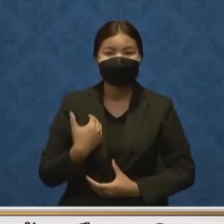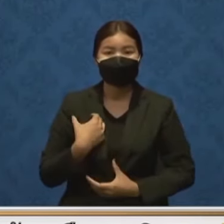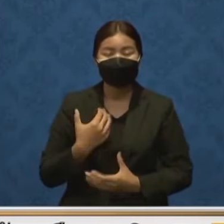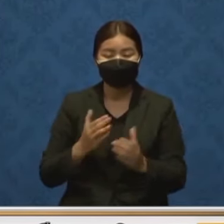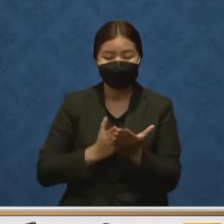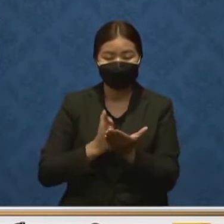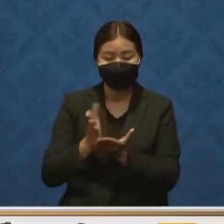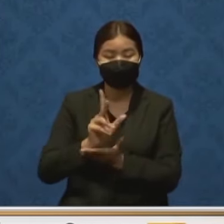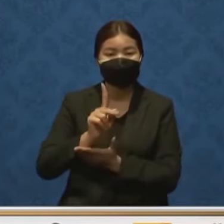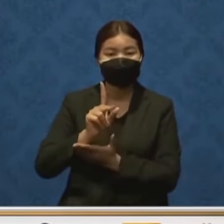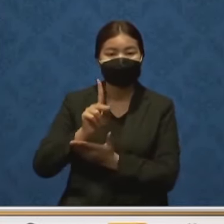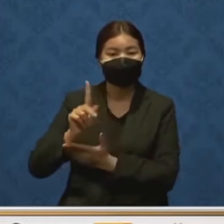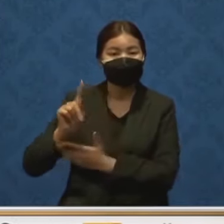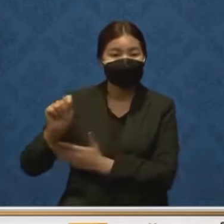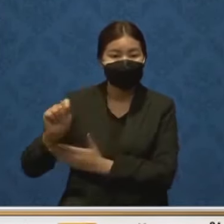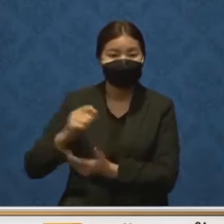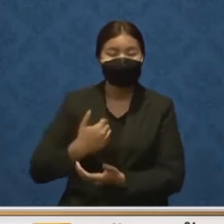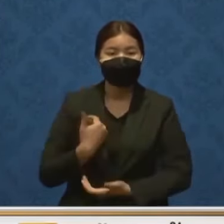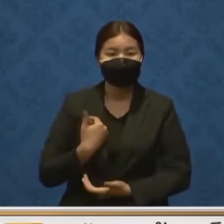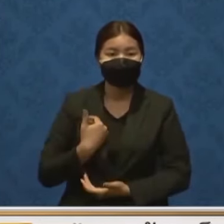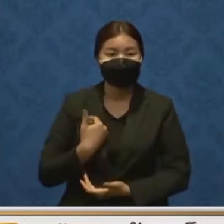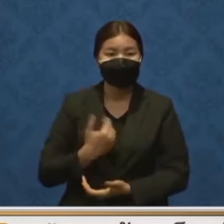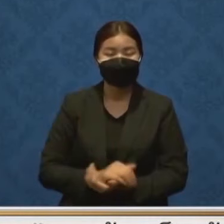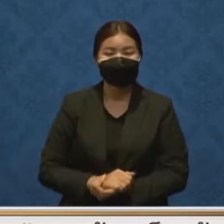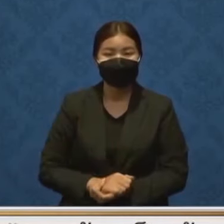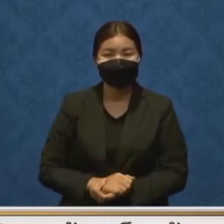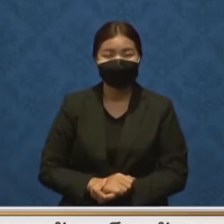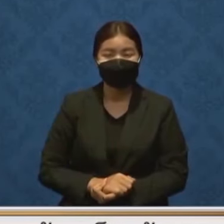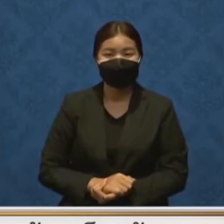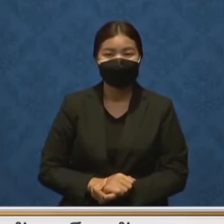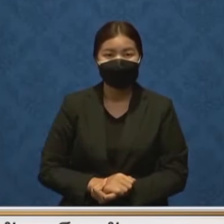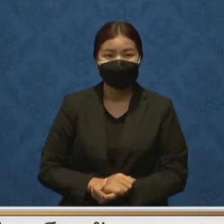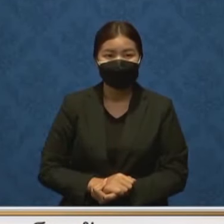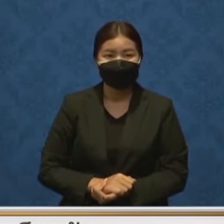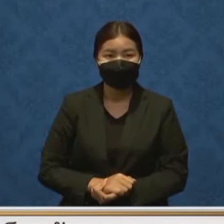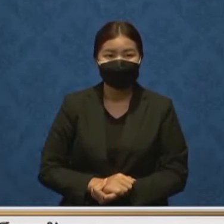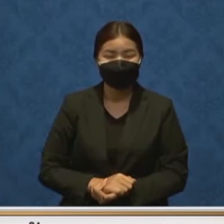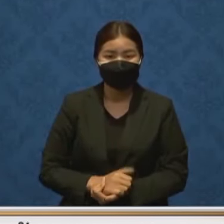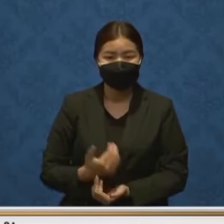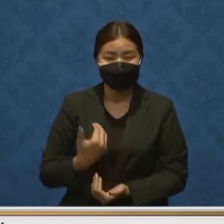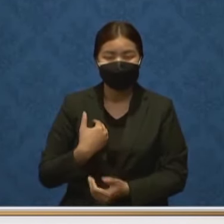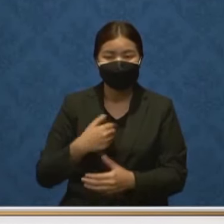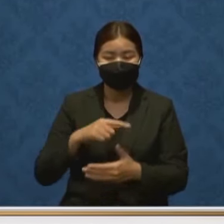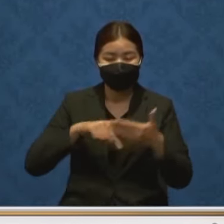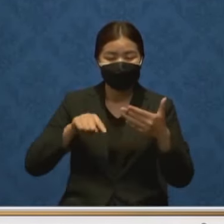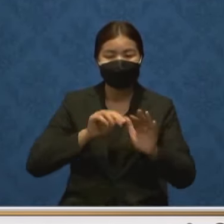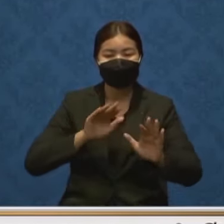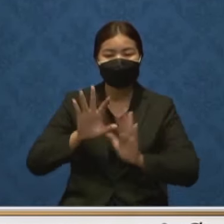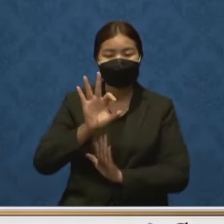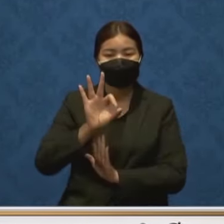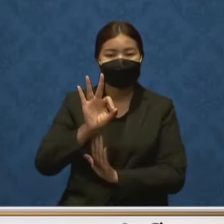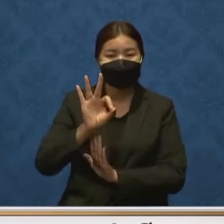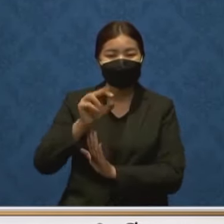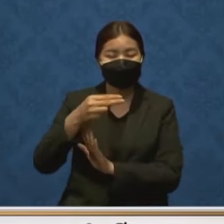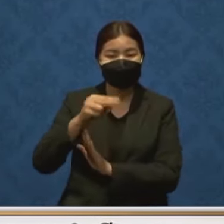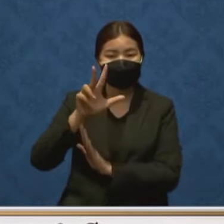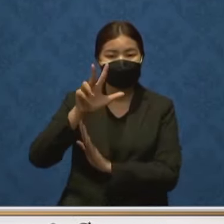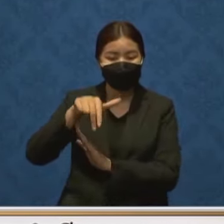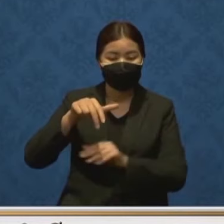องค์กรเครือข่ายขึ้นมาให้มีการมาสังเกตการณ์เลือกตั้งครบทั้ง 9หมื่น 2,000หน่วยทั่วประเทศ